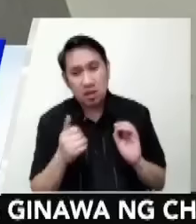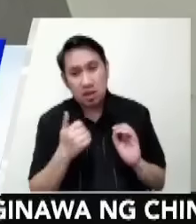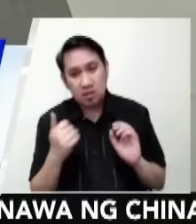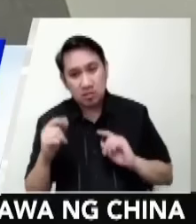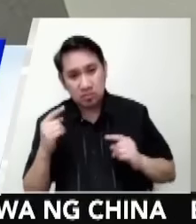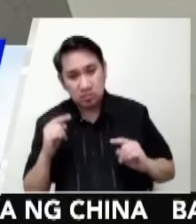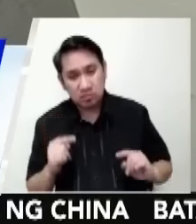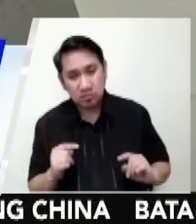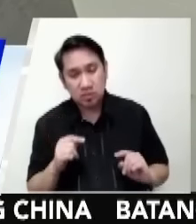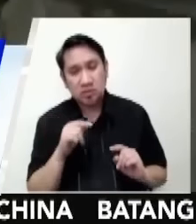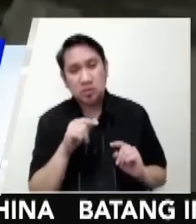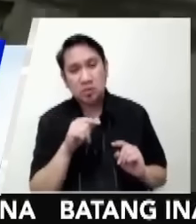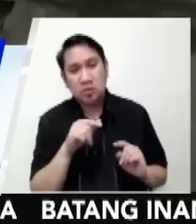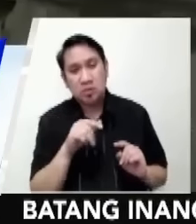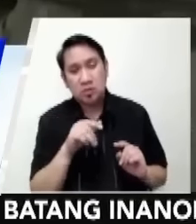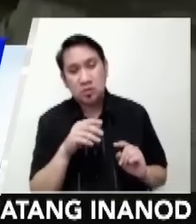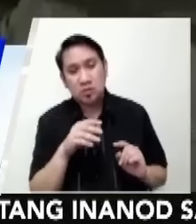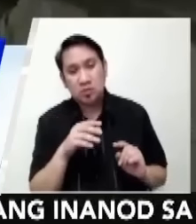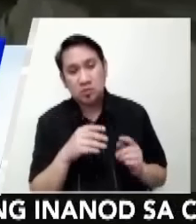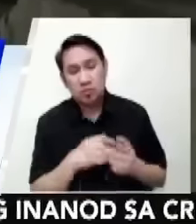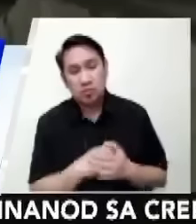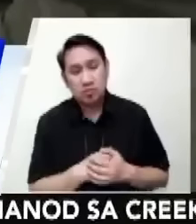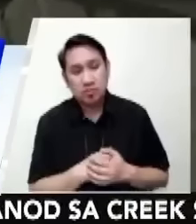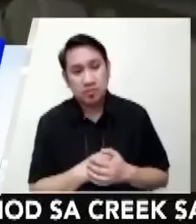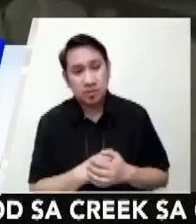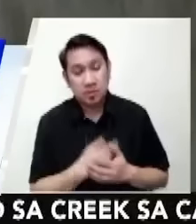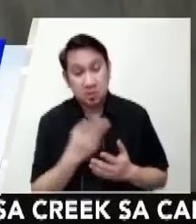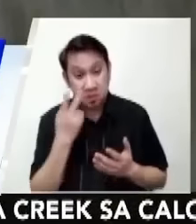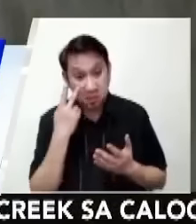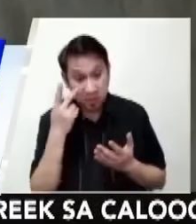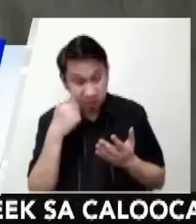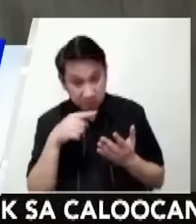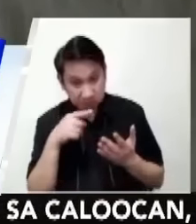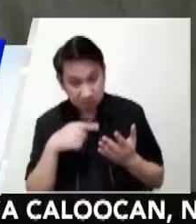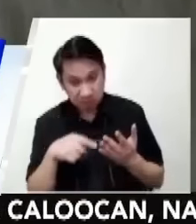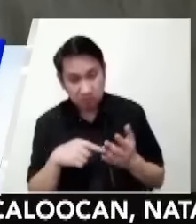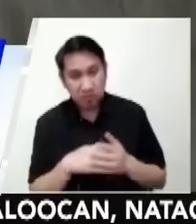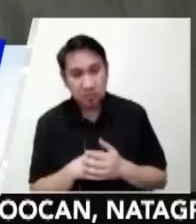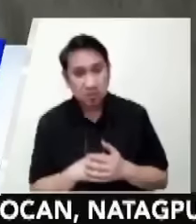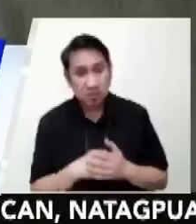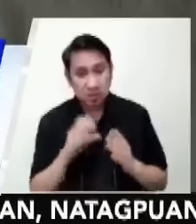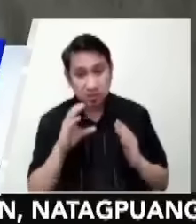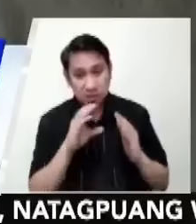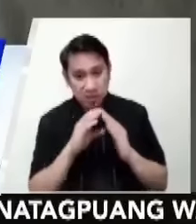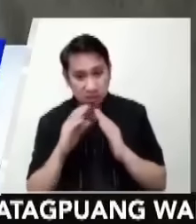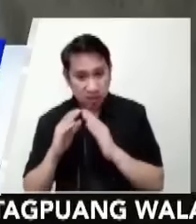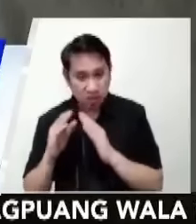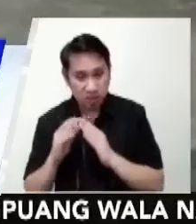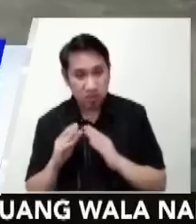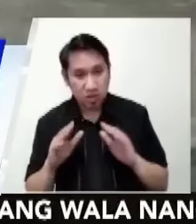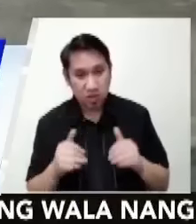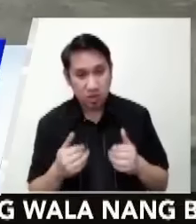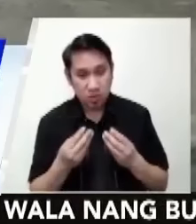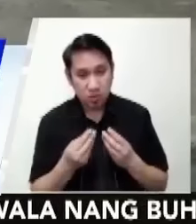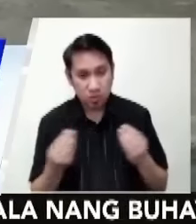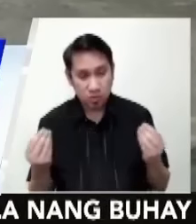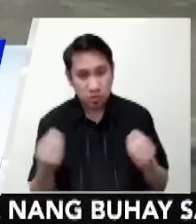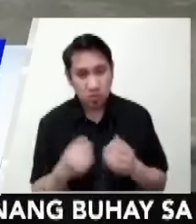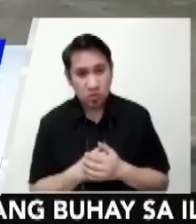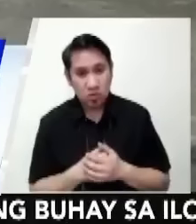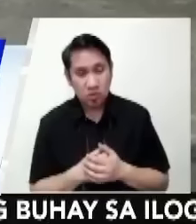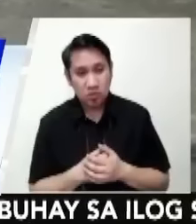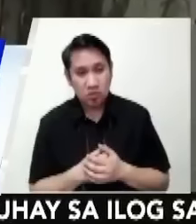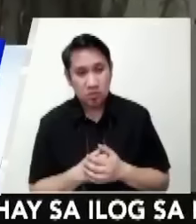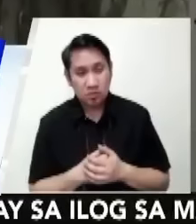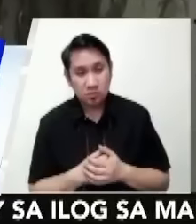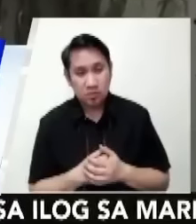Yung mga batang maliliit. Ipapa-inspeksyon na ito ng City Hall para marimedyuhan. Baka pwedeng palagyan ng mga screen para